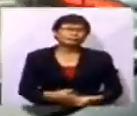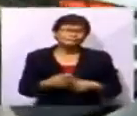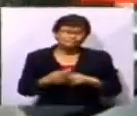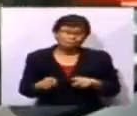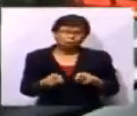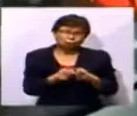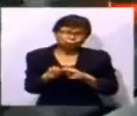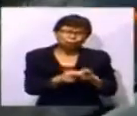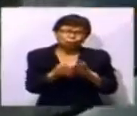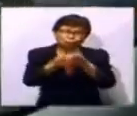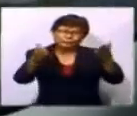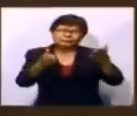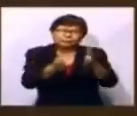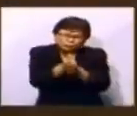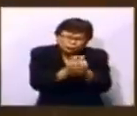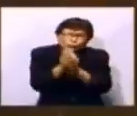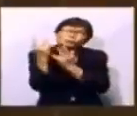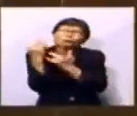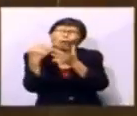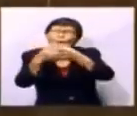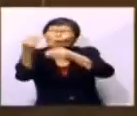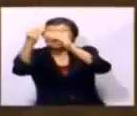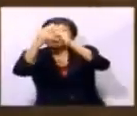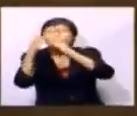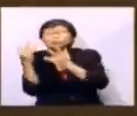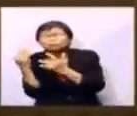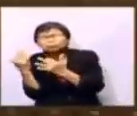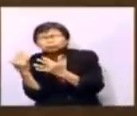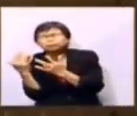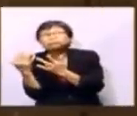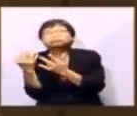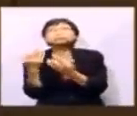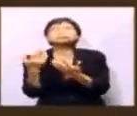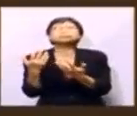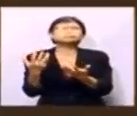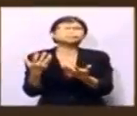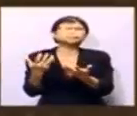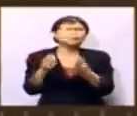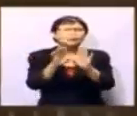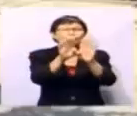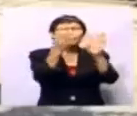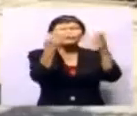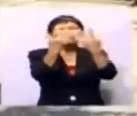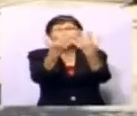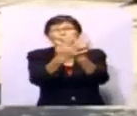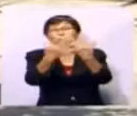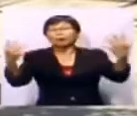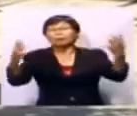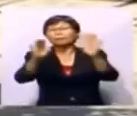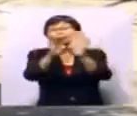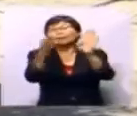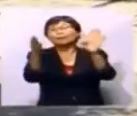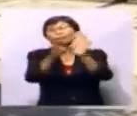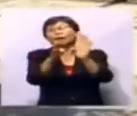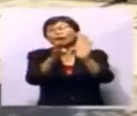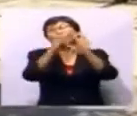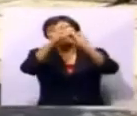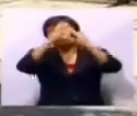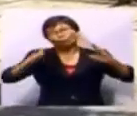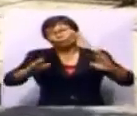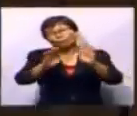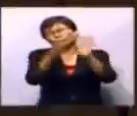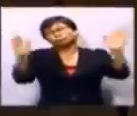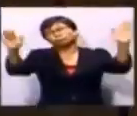Namun, usaha pihak media yang menunggu di luar kediaman berkenaan mendapati pintu pagar dan pintu kediaman keluarga Zul